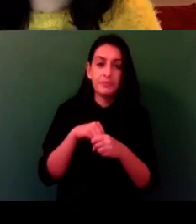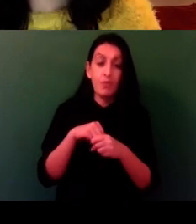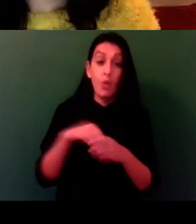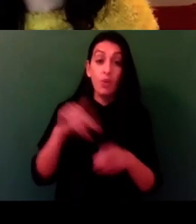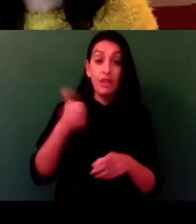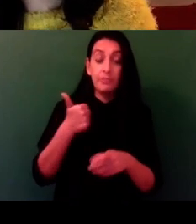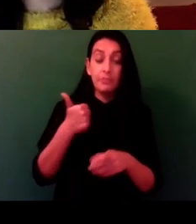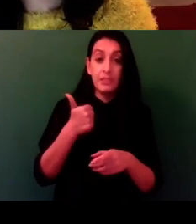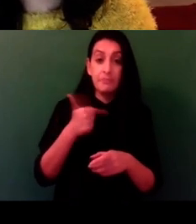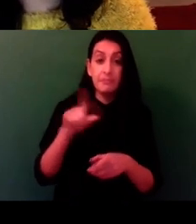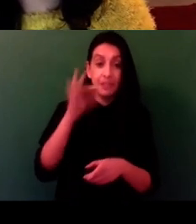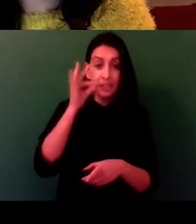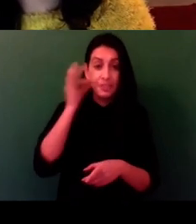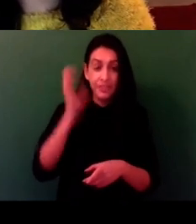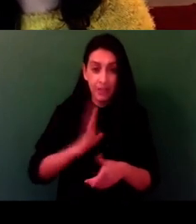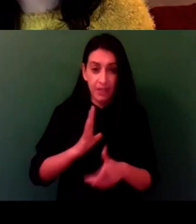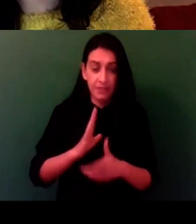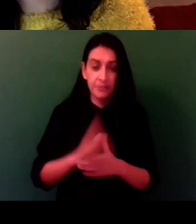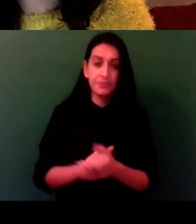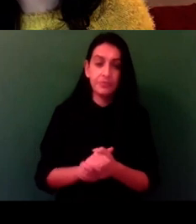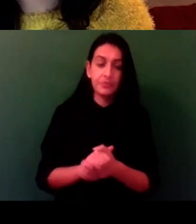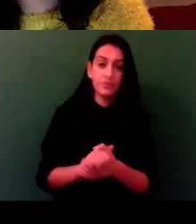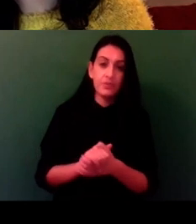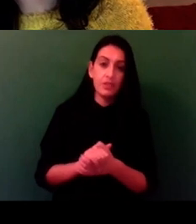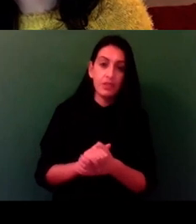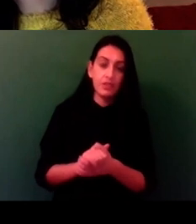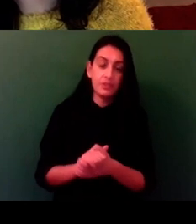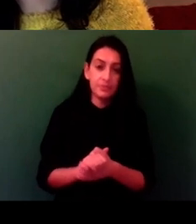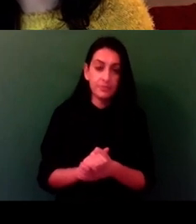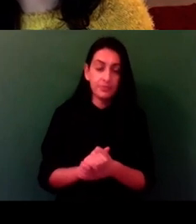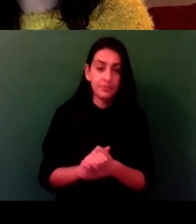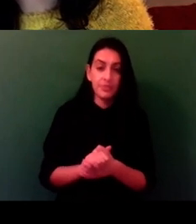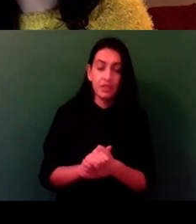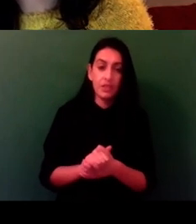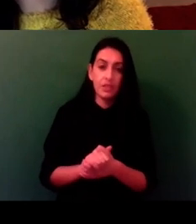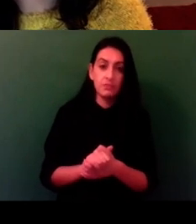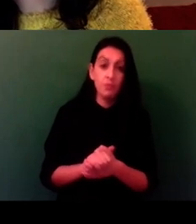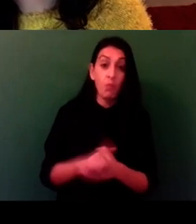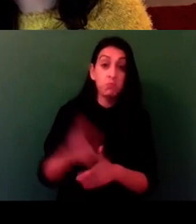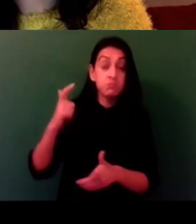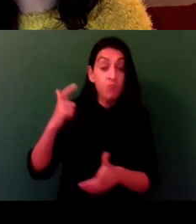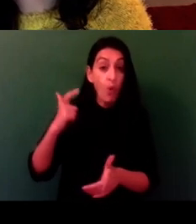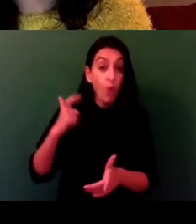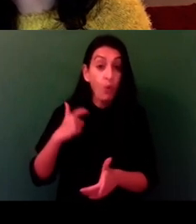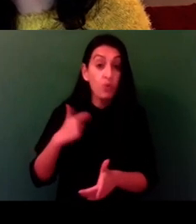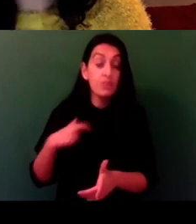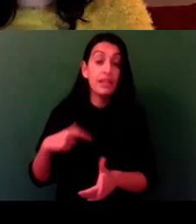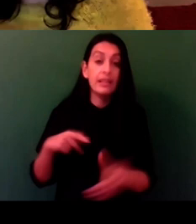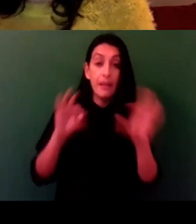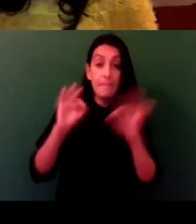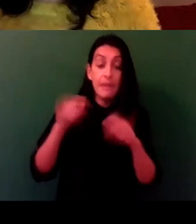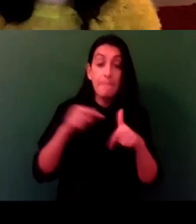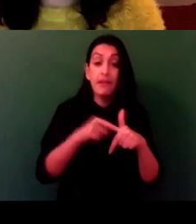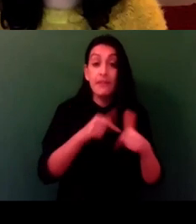Henry Sanoff hocam ve daha sonra da arkadaşım oldu diyebilirim. Ve onunla özellikle işte bizim Mimarlık Fakültesi'nin kurulma